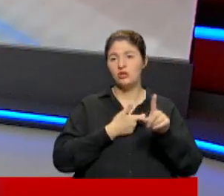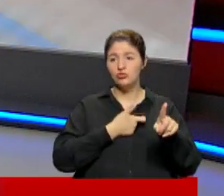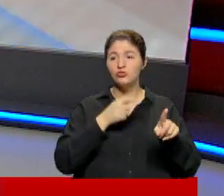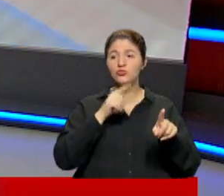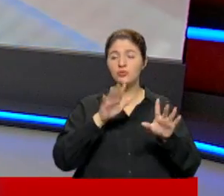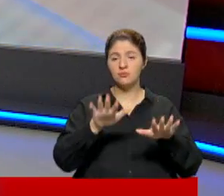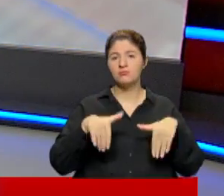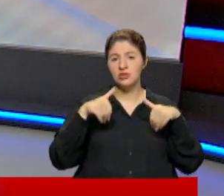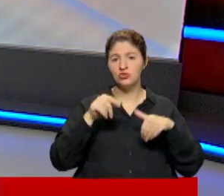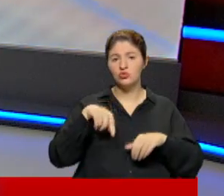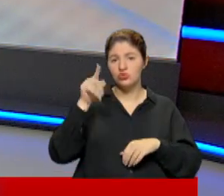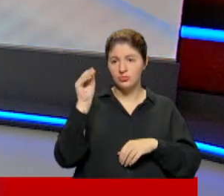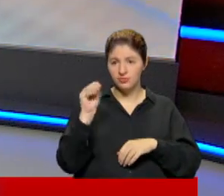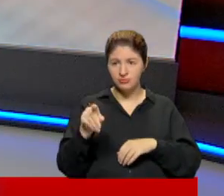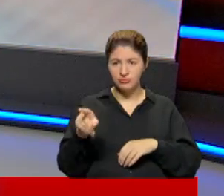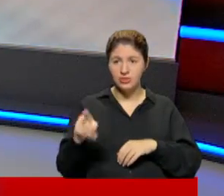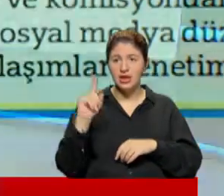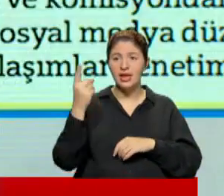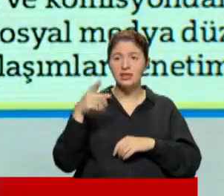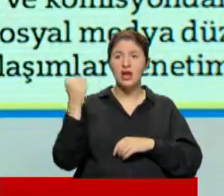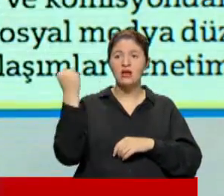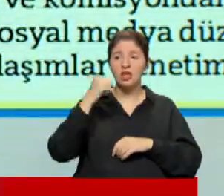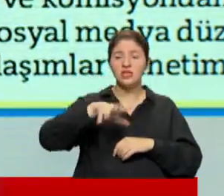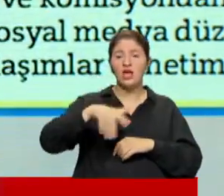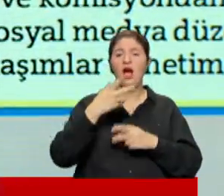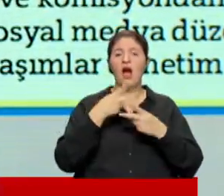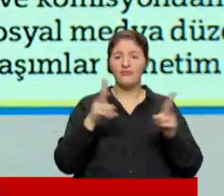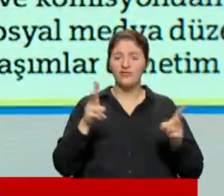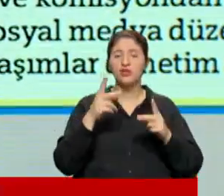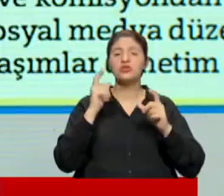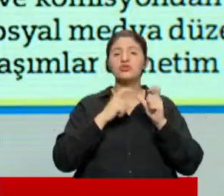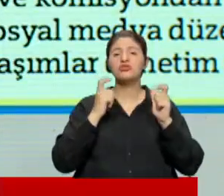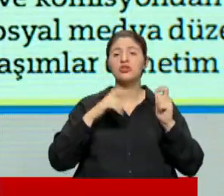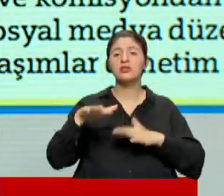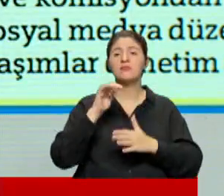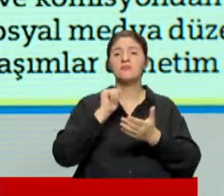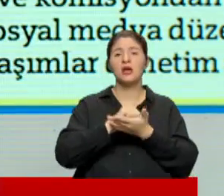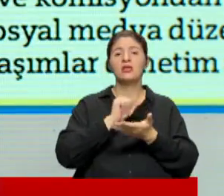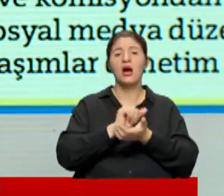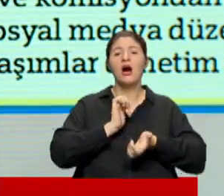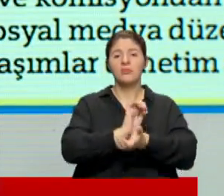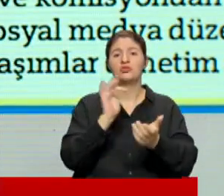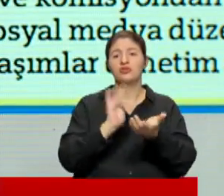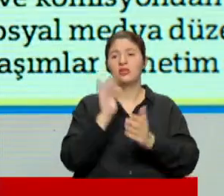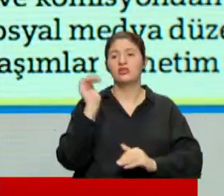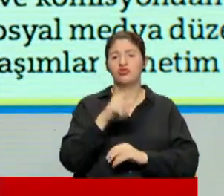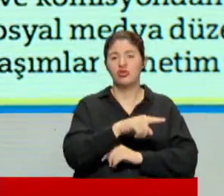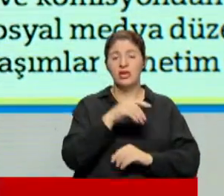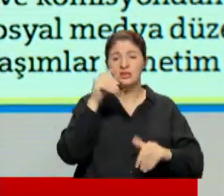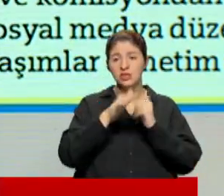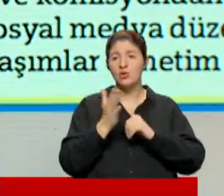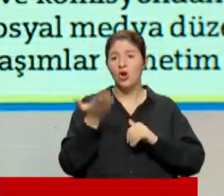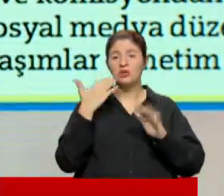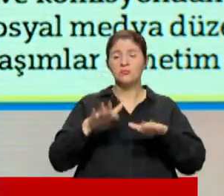meclisin gündemine gelecek iktidar katilleri Hırsızları affederken sosyal medyaya hapis cezaları getirecek seçim